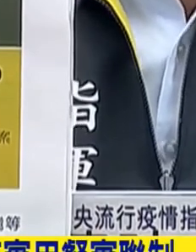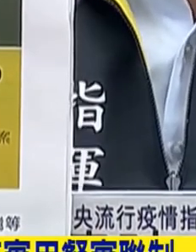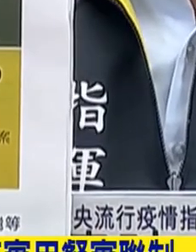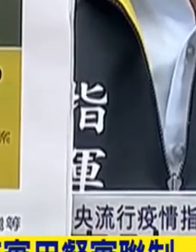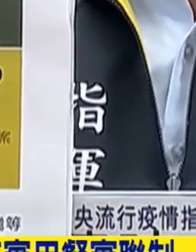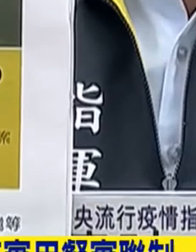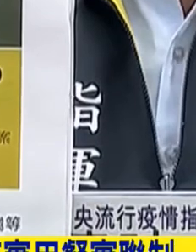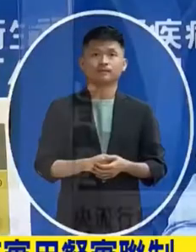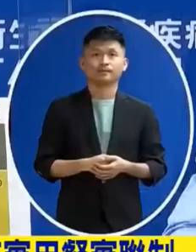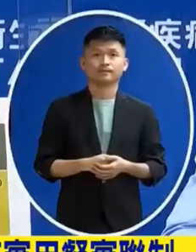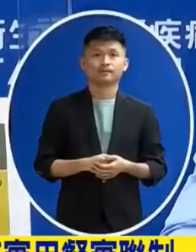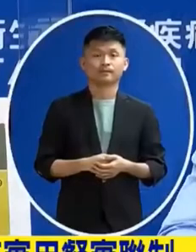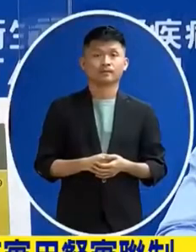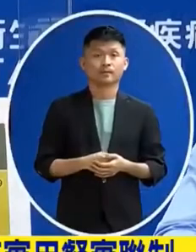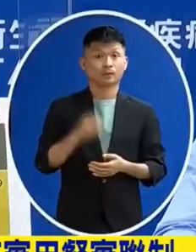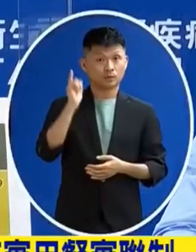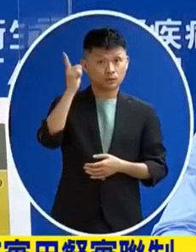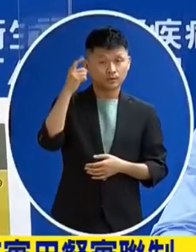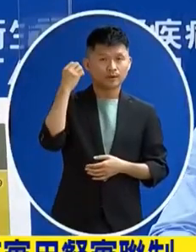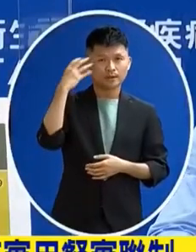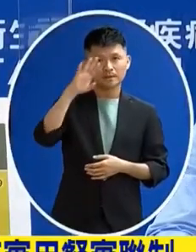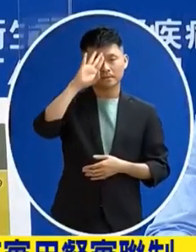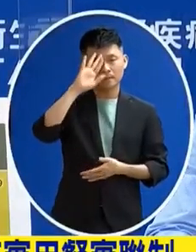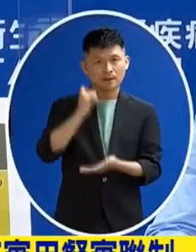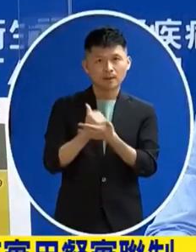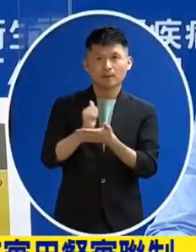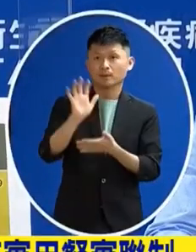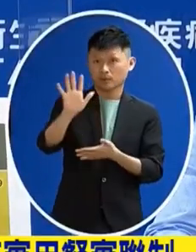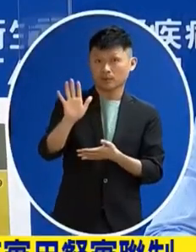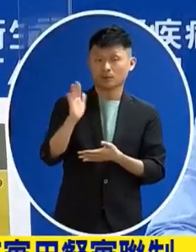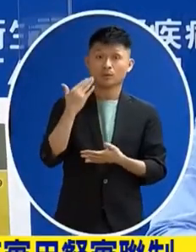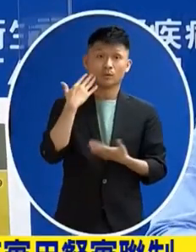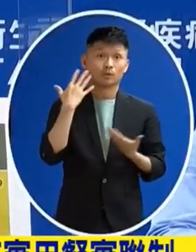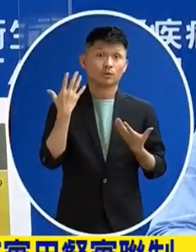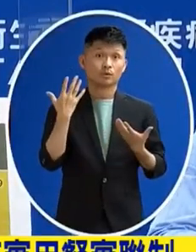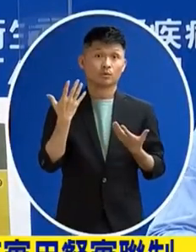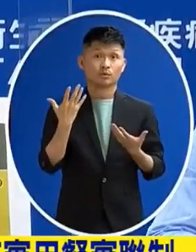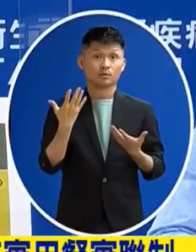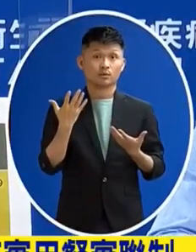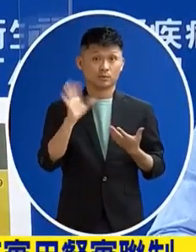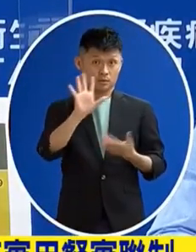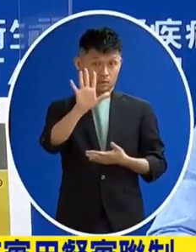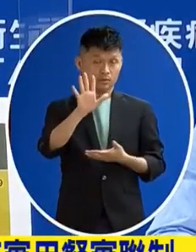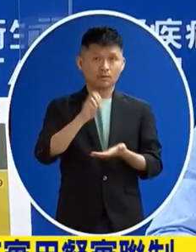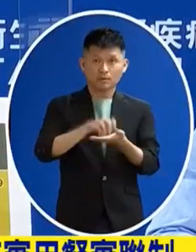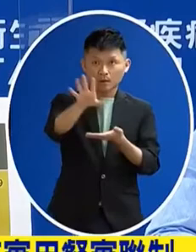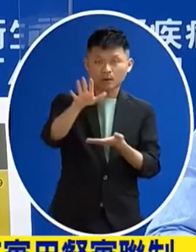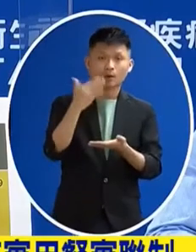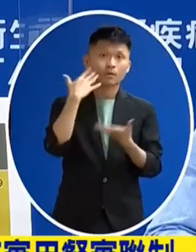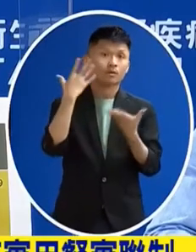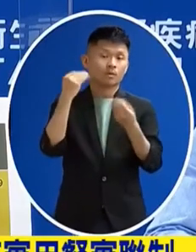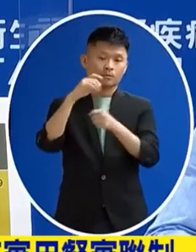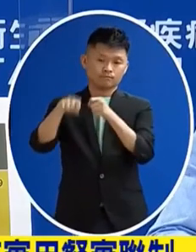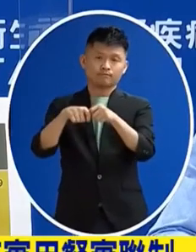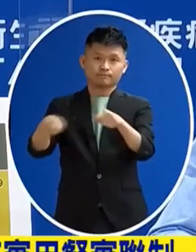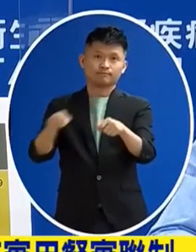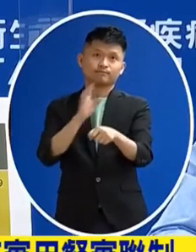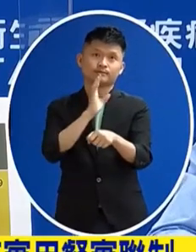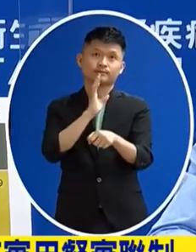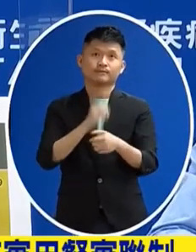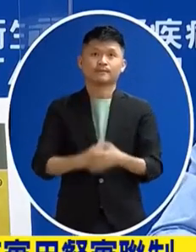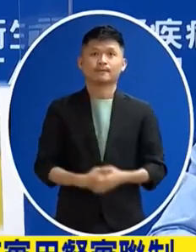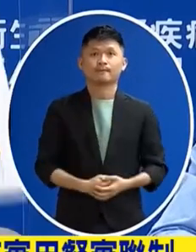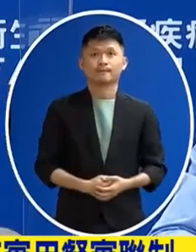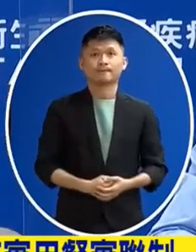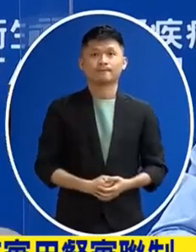筛检方案，我们就除非有新的案例，那否则我们就哈不再跟大家做报告哈，这当作一个结案。